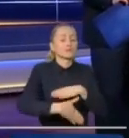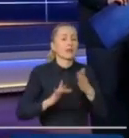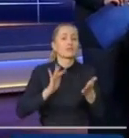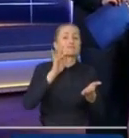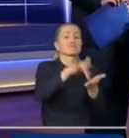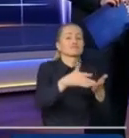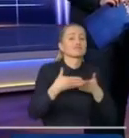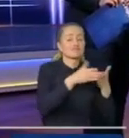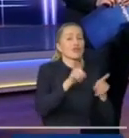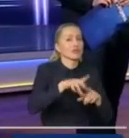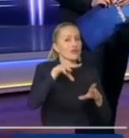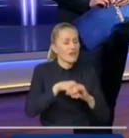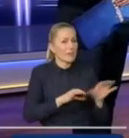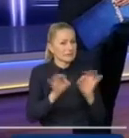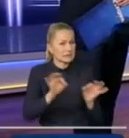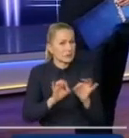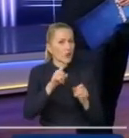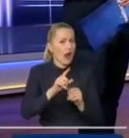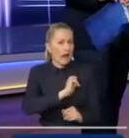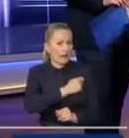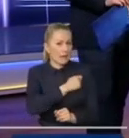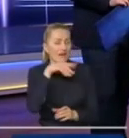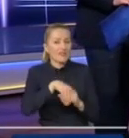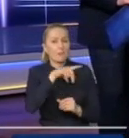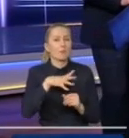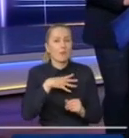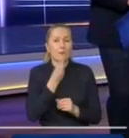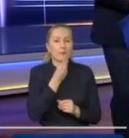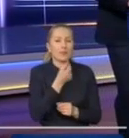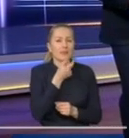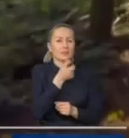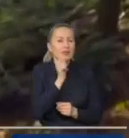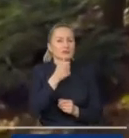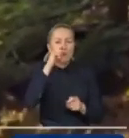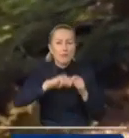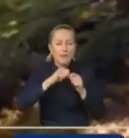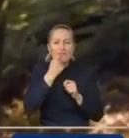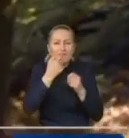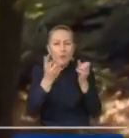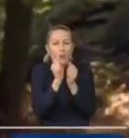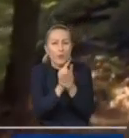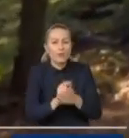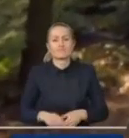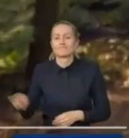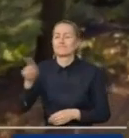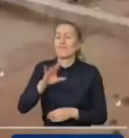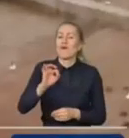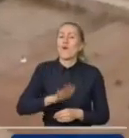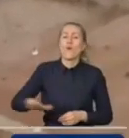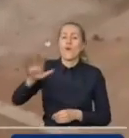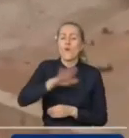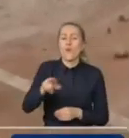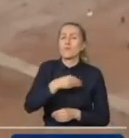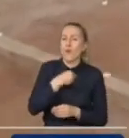historia kryminalna, w której dowodem przestępstwa były chrupki między zębami. Odkryta tajemnica polskich piramid. Archeolodzy